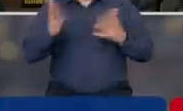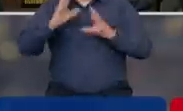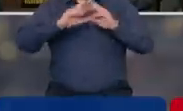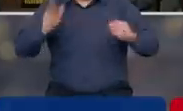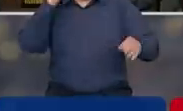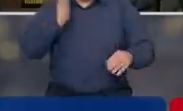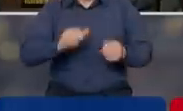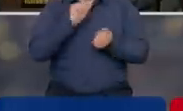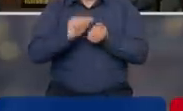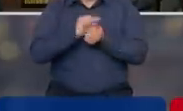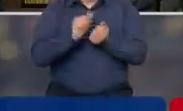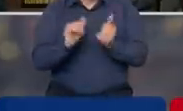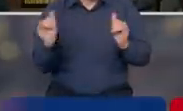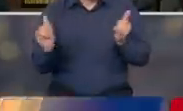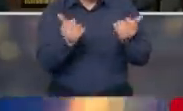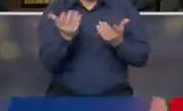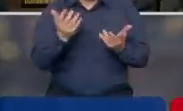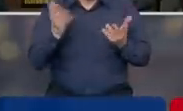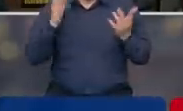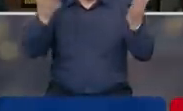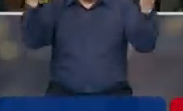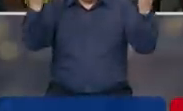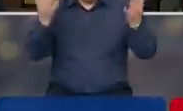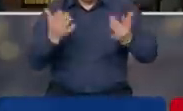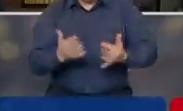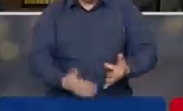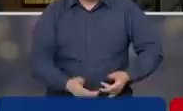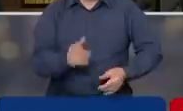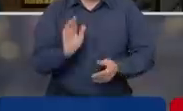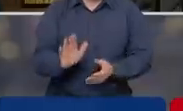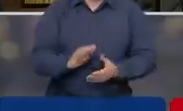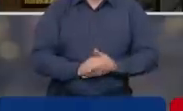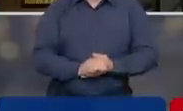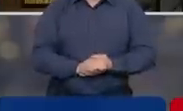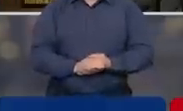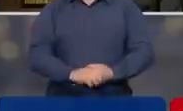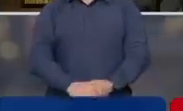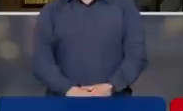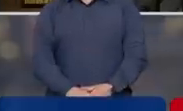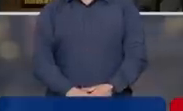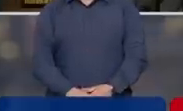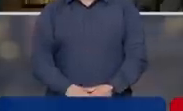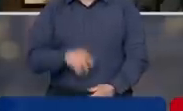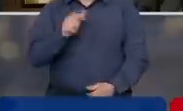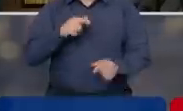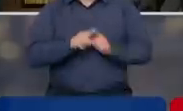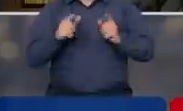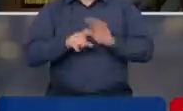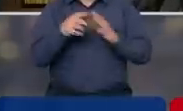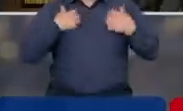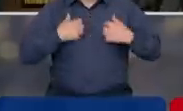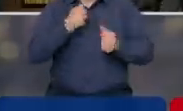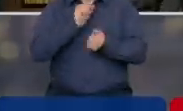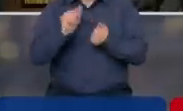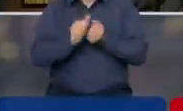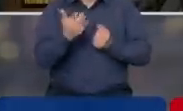szkód będziemy monitorować sprawdzimy jak ta sytuacja zrobiła się na przyrodzie bo dla nas dla państwa polskiego